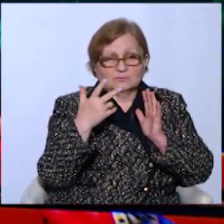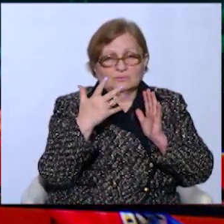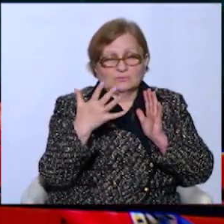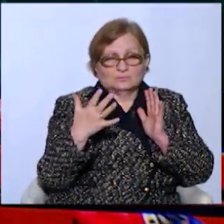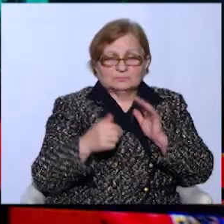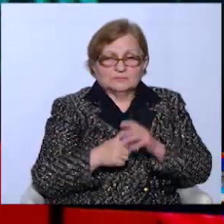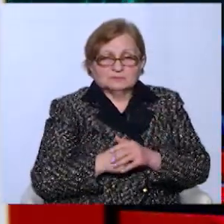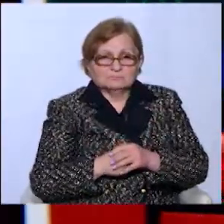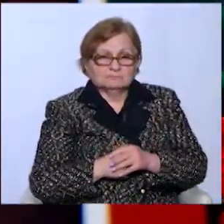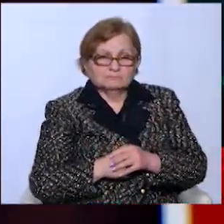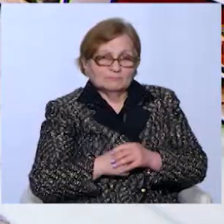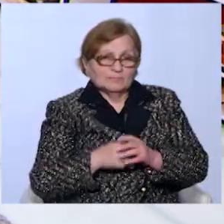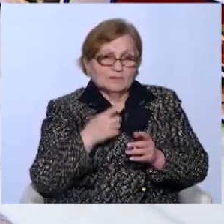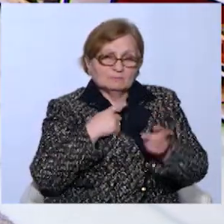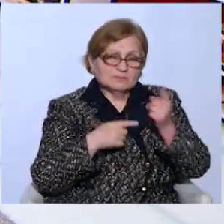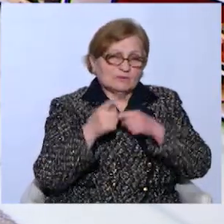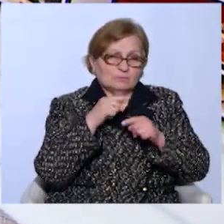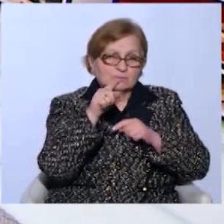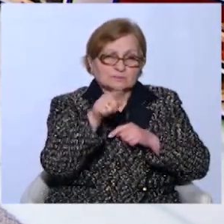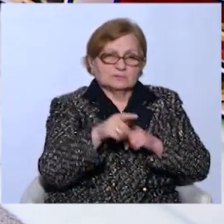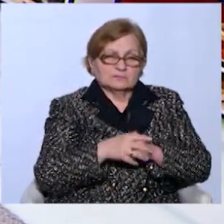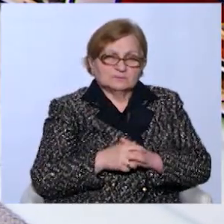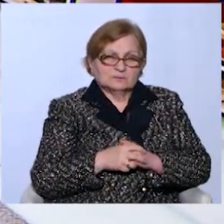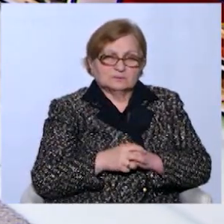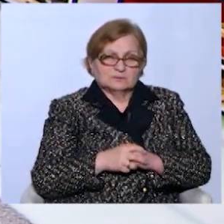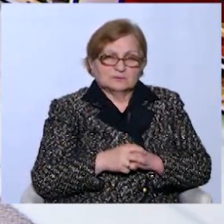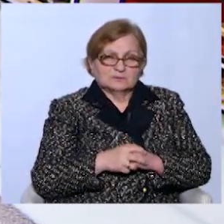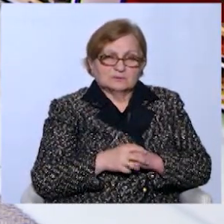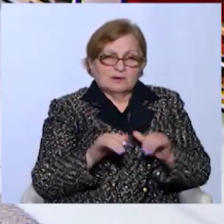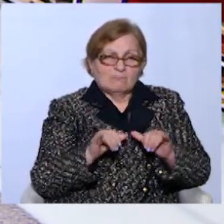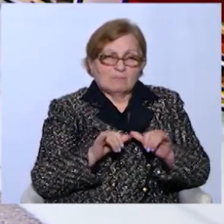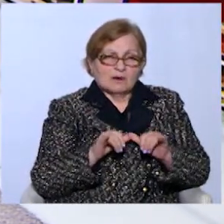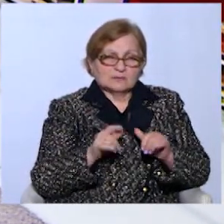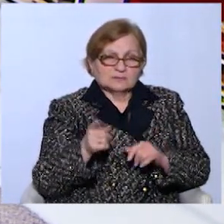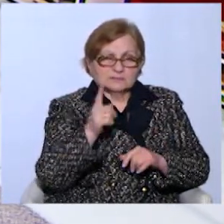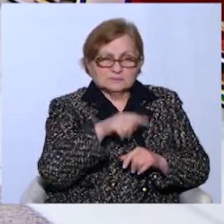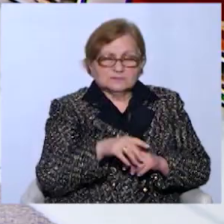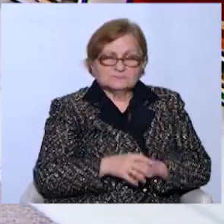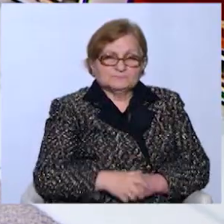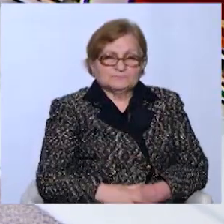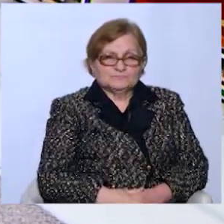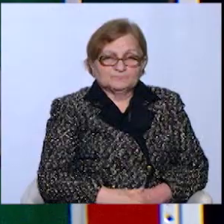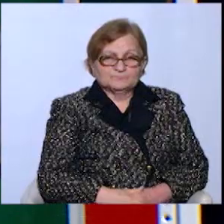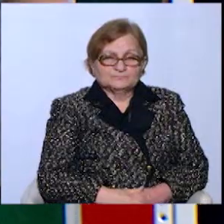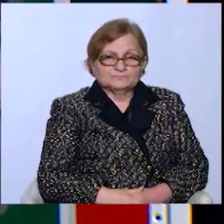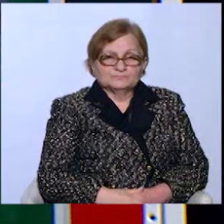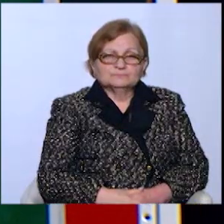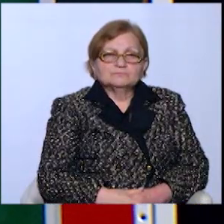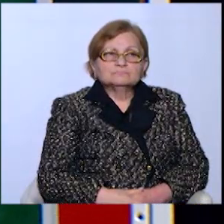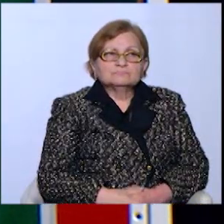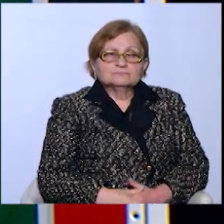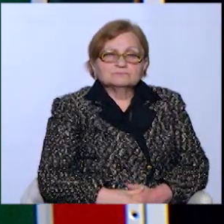825. ახლა მე დავბრუნდები ისევ მაგიდასთან. ასე